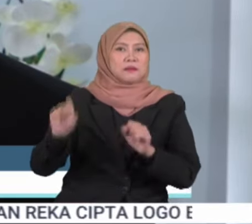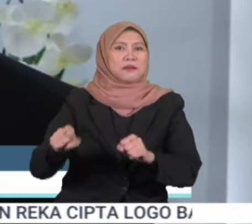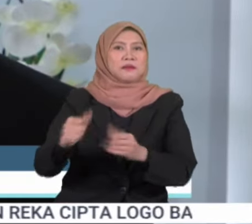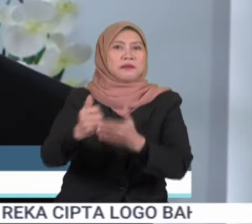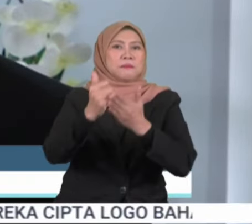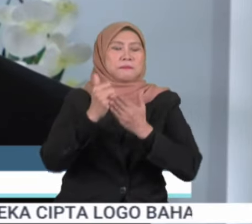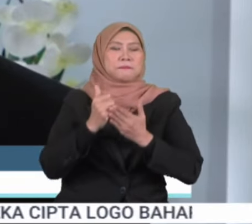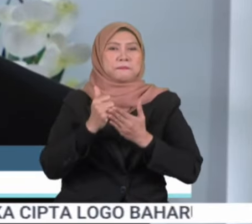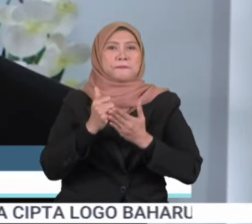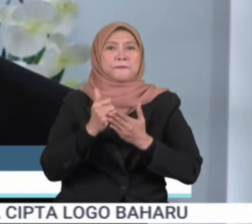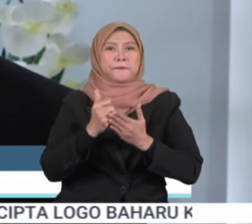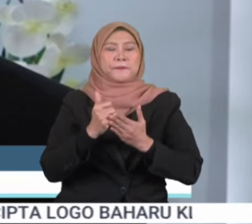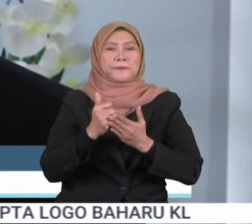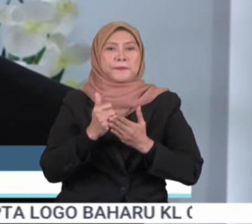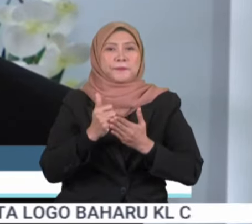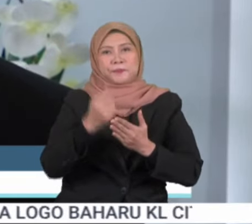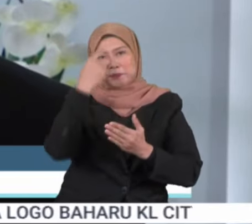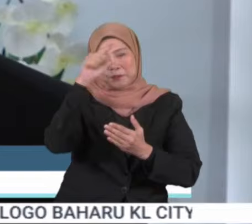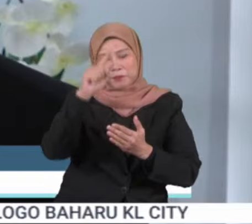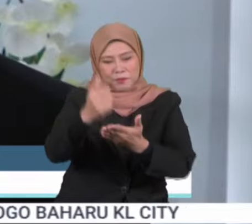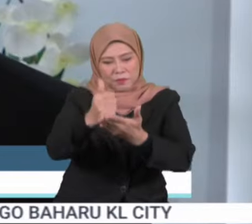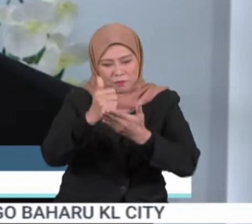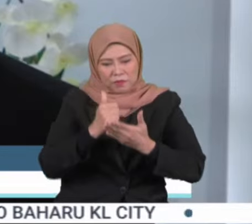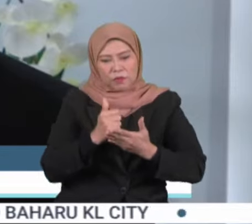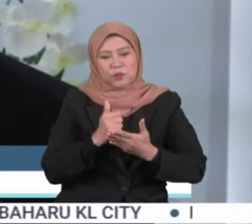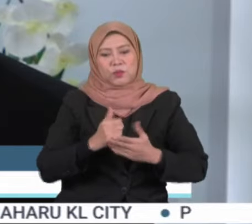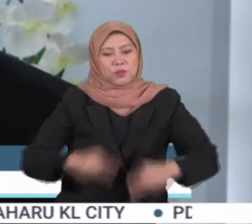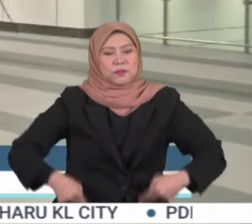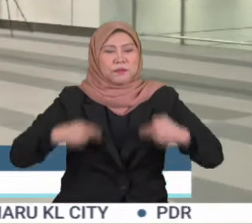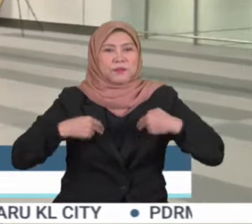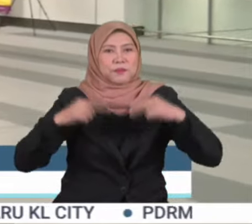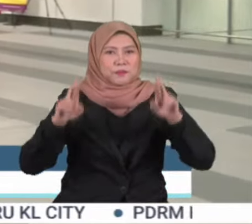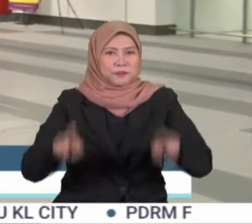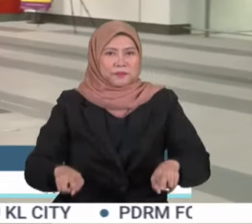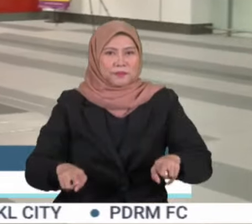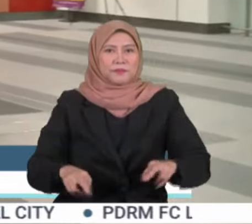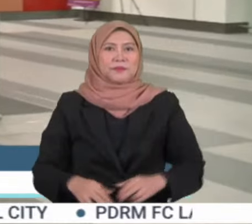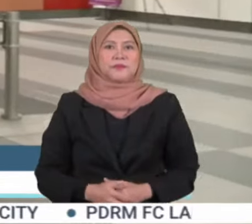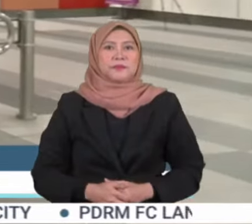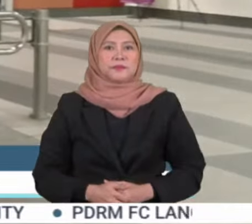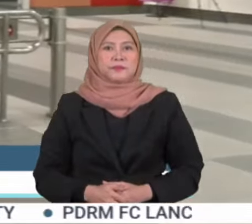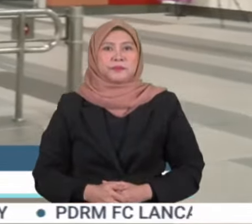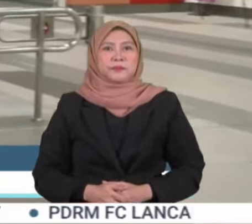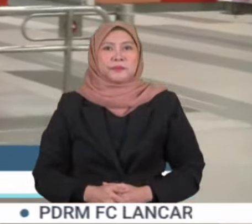menjadi pemangkin dalam membantu kehidupan rakyat.